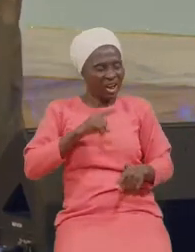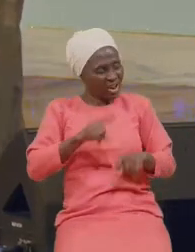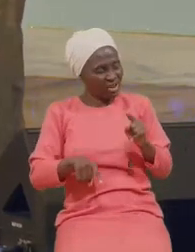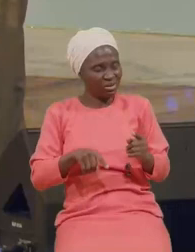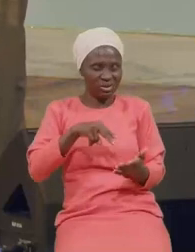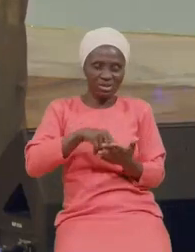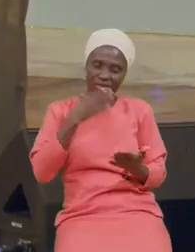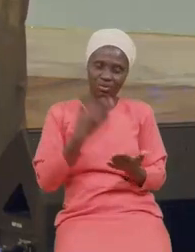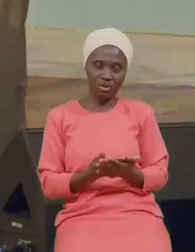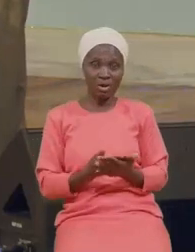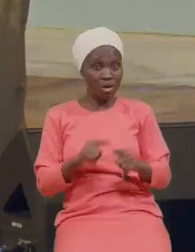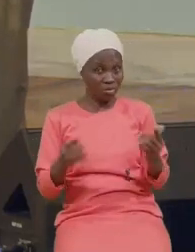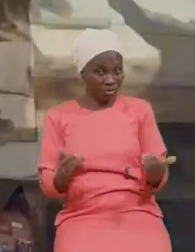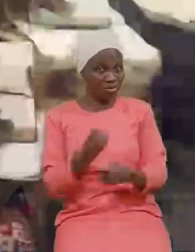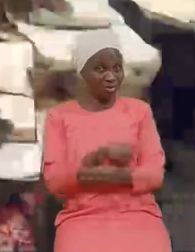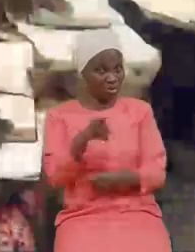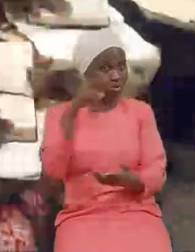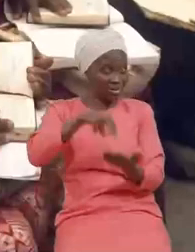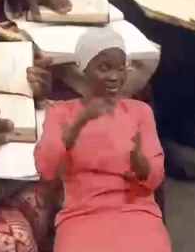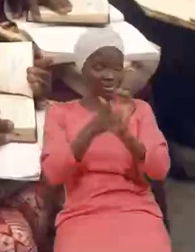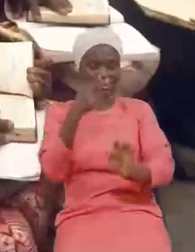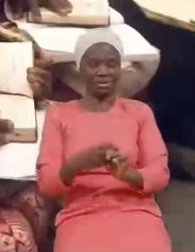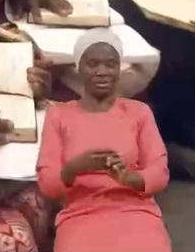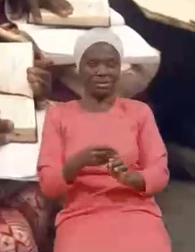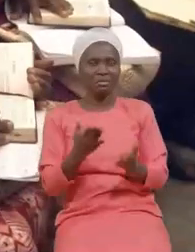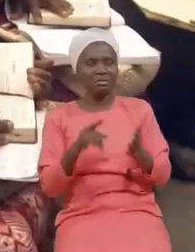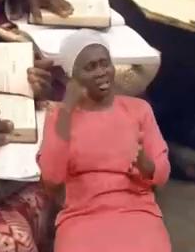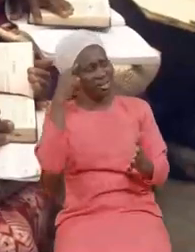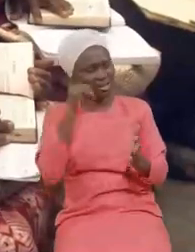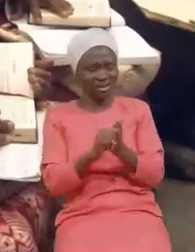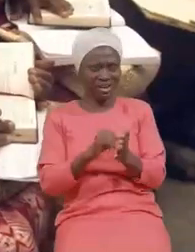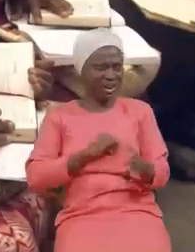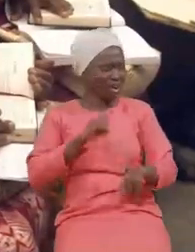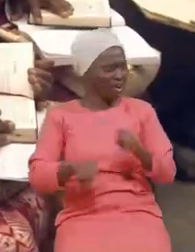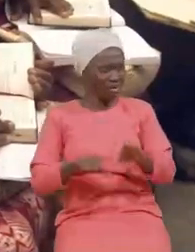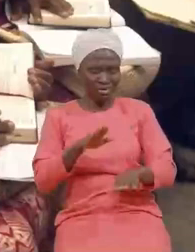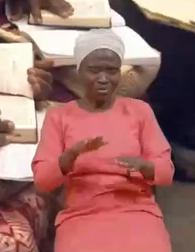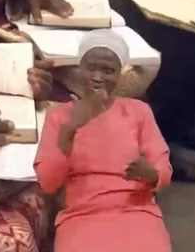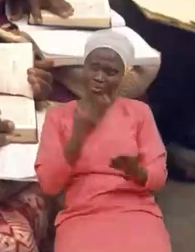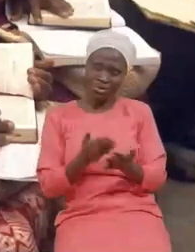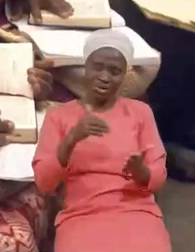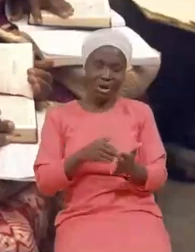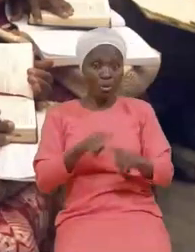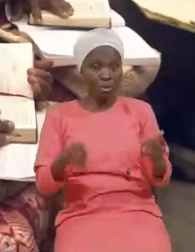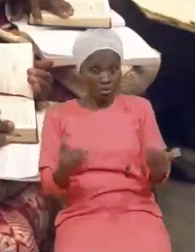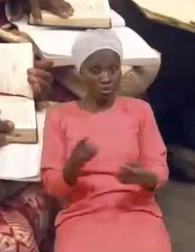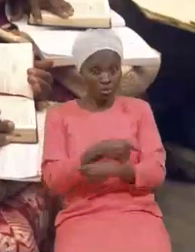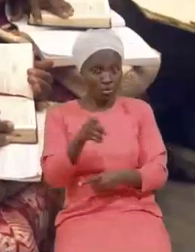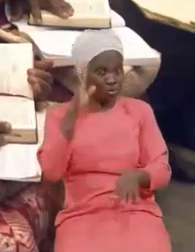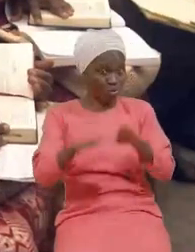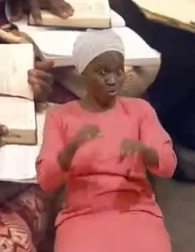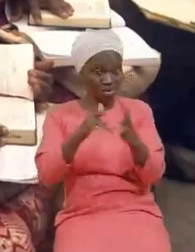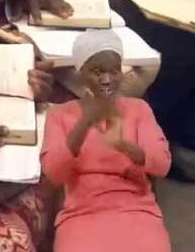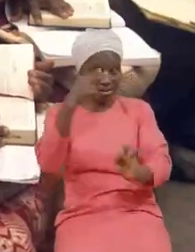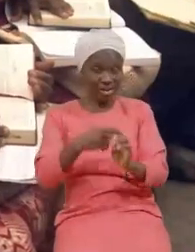me tiens debout tu vas aujourd'hui tu vas tu vas te tenir debout c'est à peine que je marche tu vas